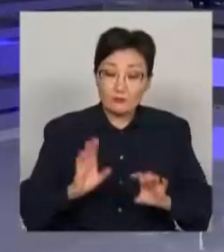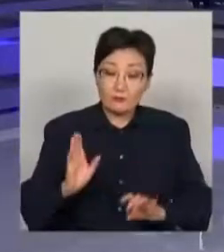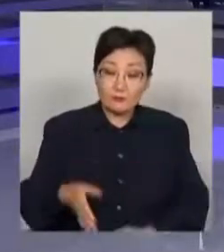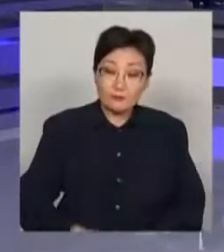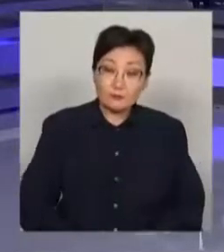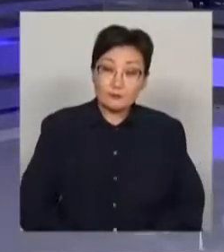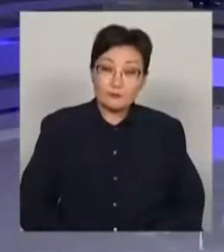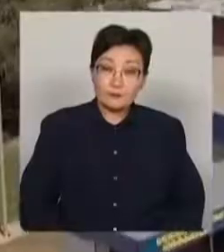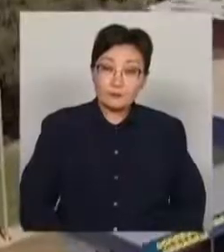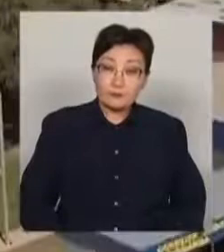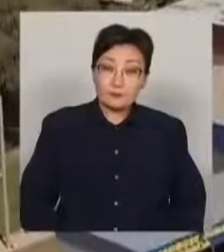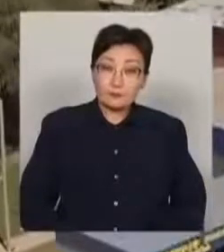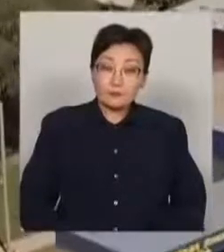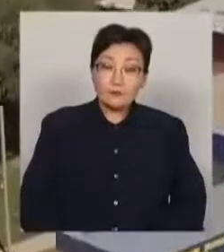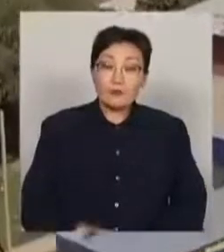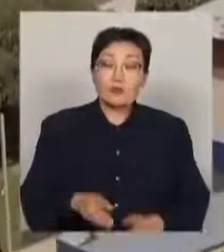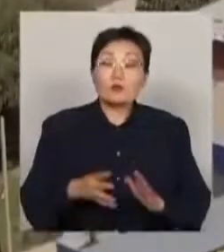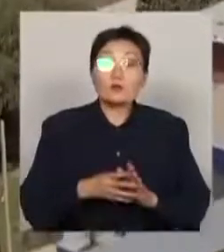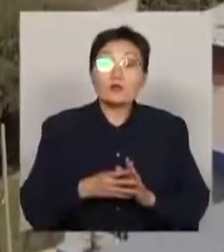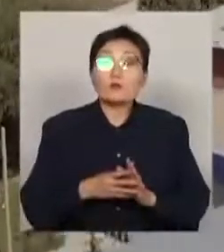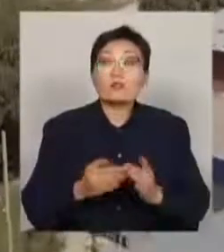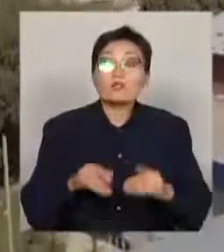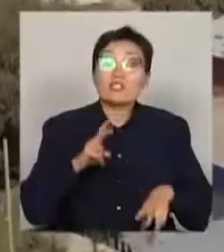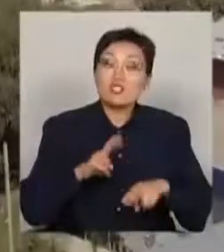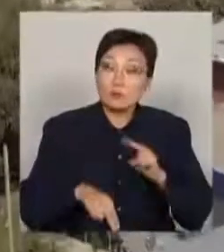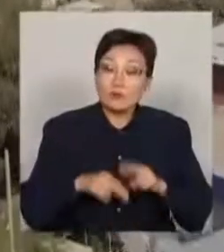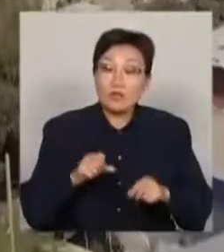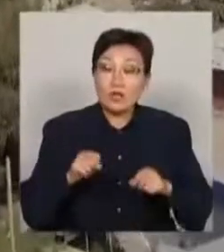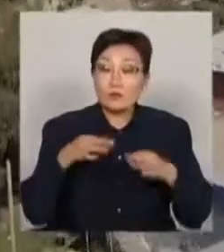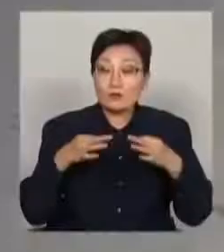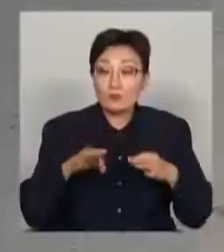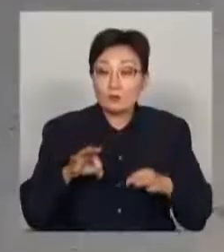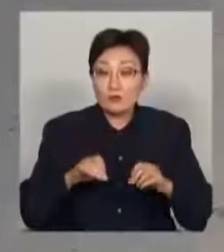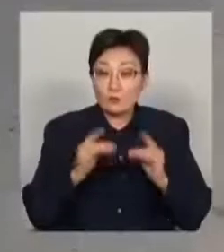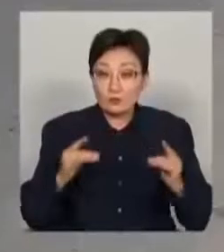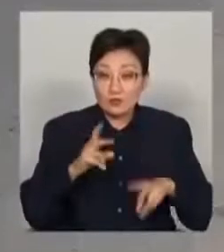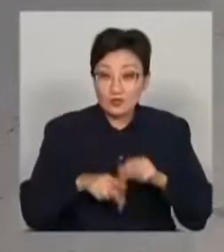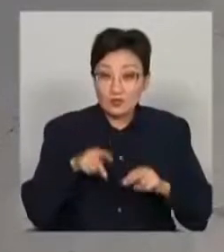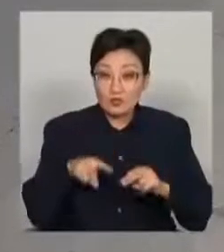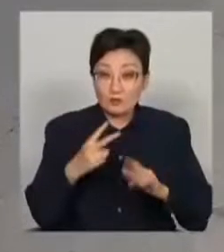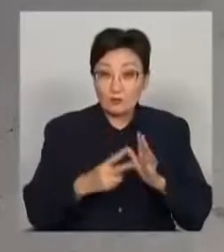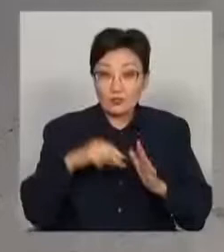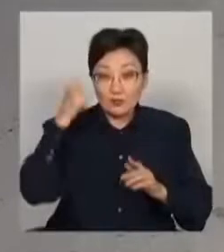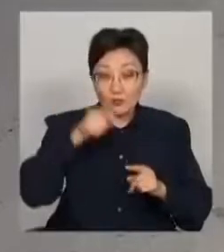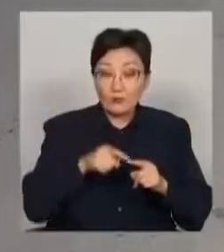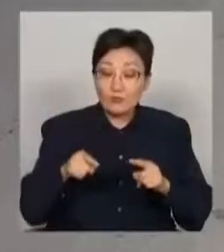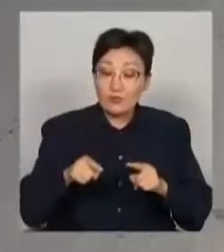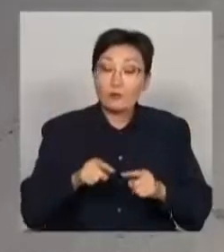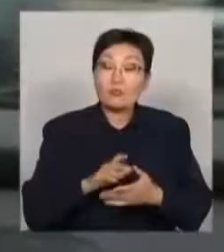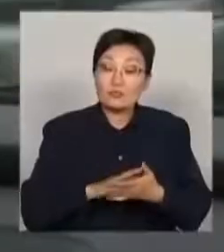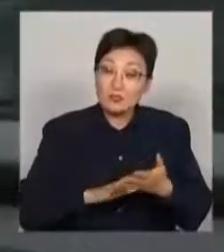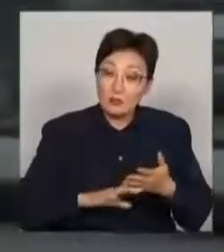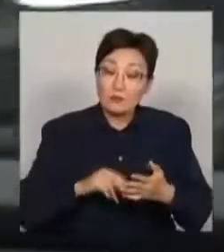айтады. 9 жолдың торабында салынып жатқан Алтын Орда көпір құрылысы 2017 жылдан бері салынып келеді.